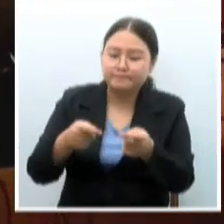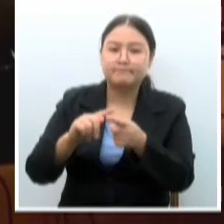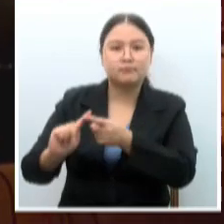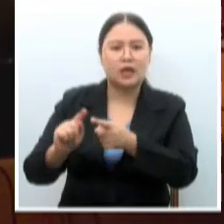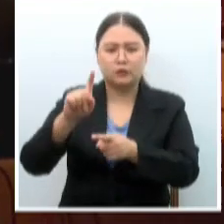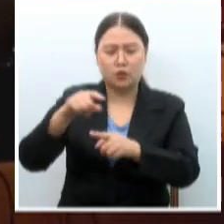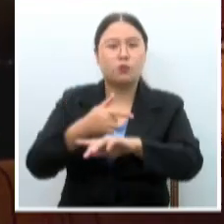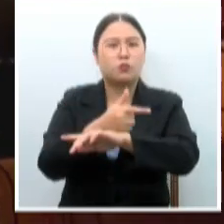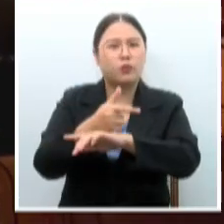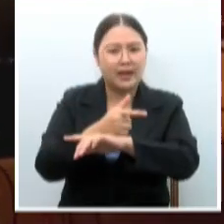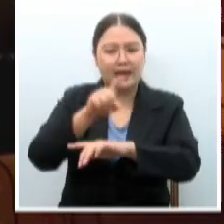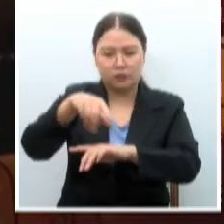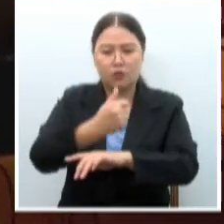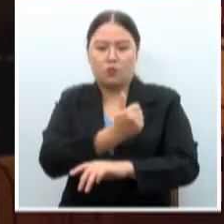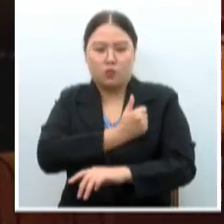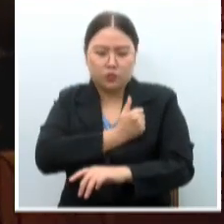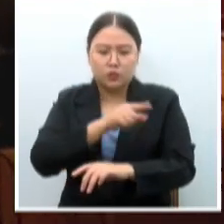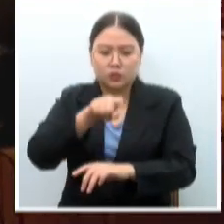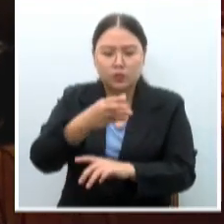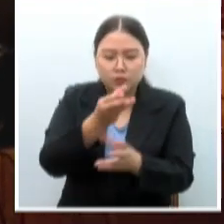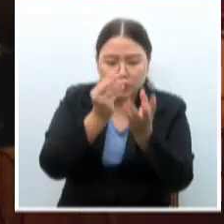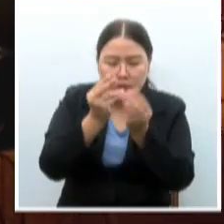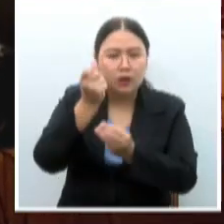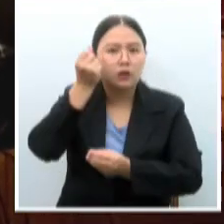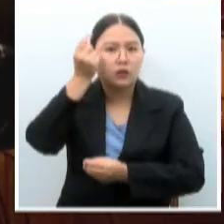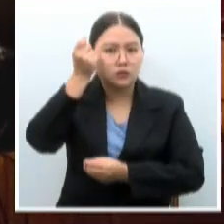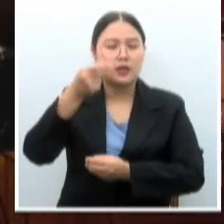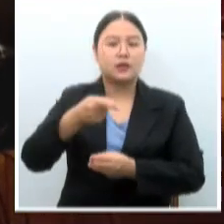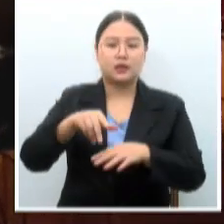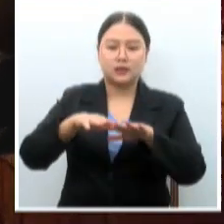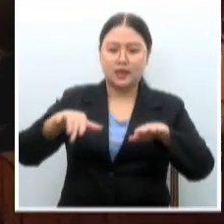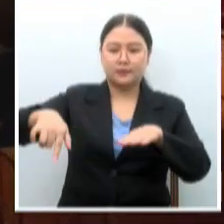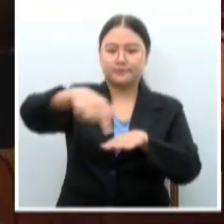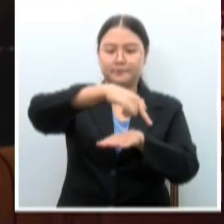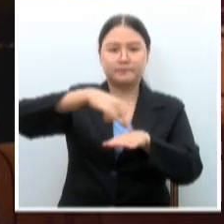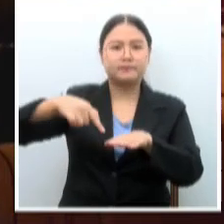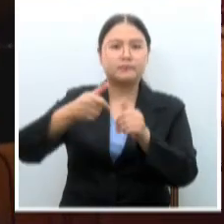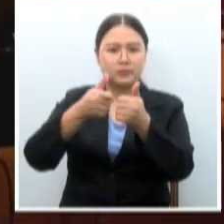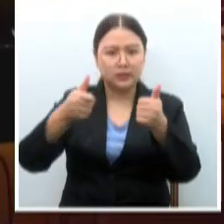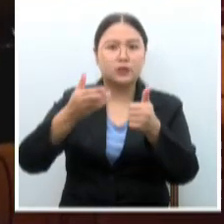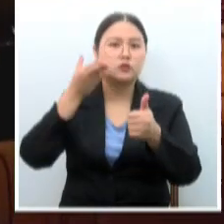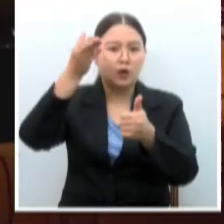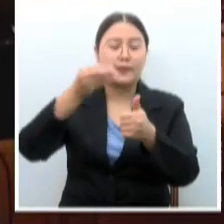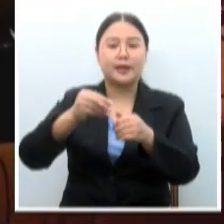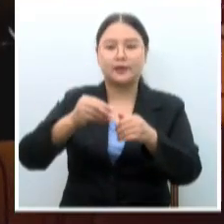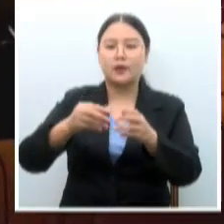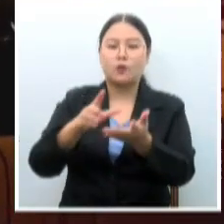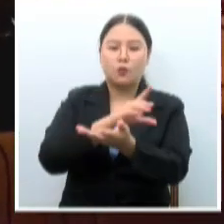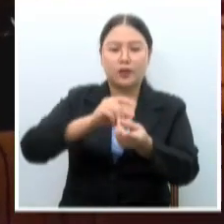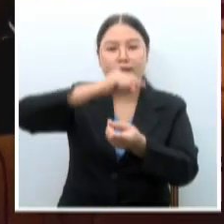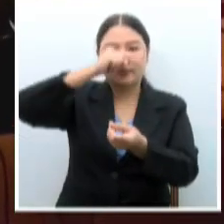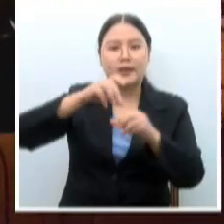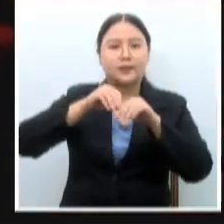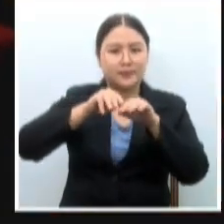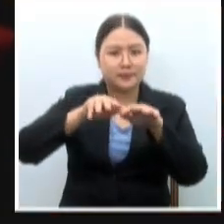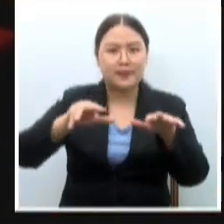วลาต้องใช้ความอดทนต้องใช้ความเข้าใจเพราะฉะนั้นน้องๆเหล่านี้ครับจะเป็นทูตที่ดีในการที่เผยแพร่วัฒนธรรมของเราไม่ใช่แค่บ